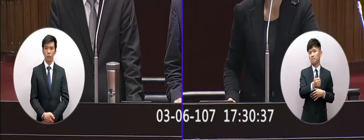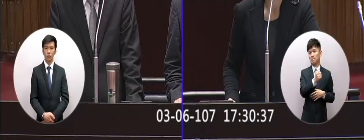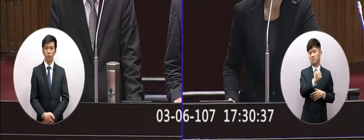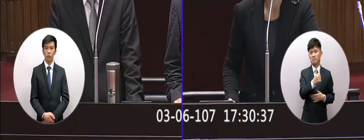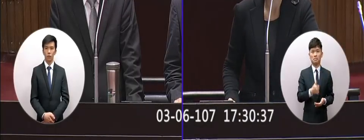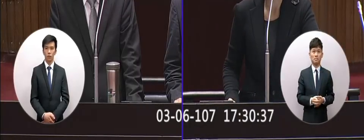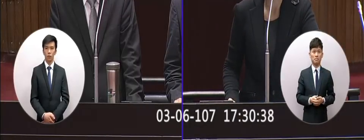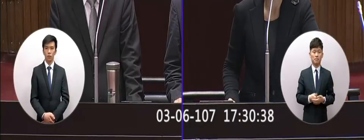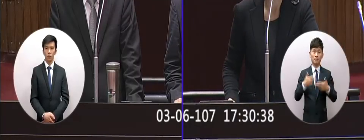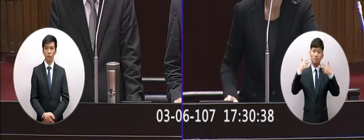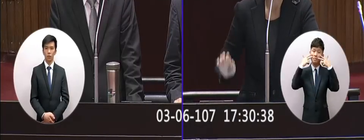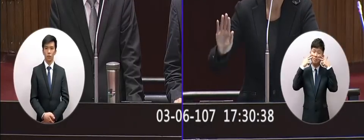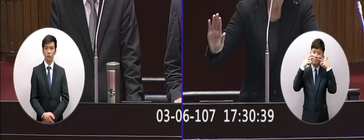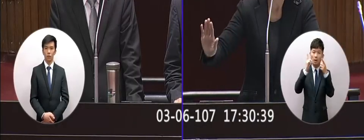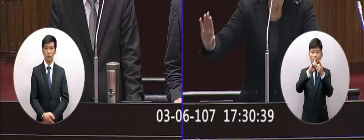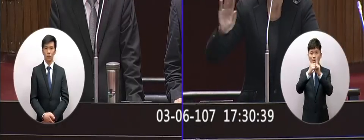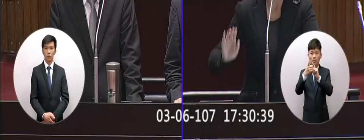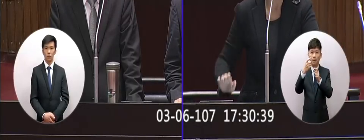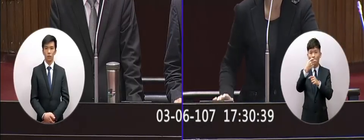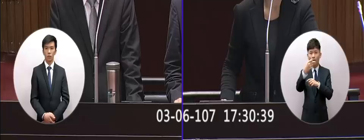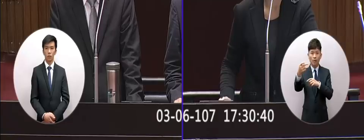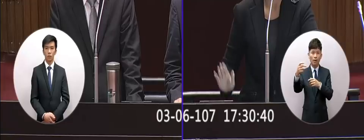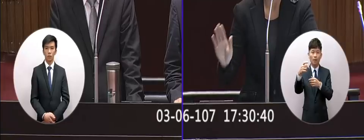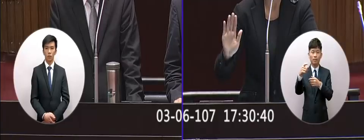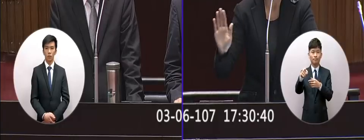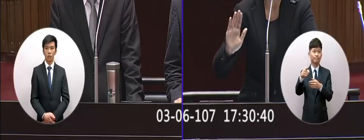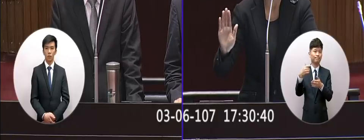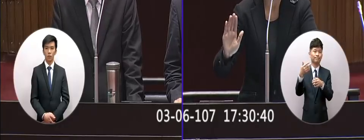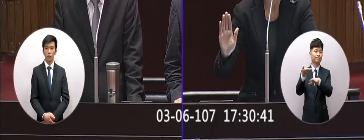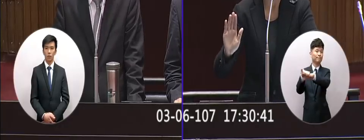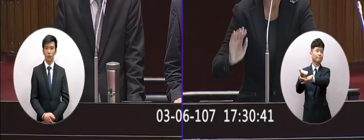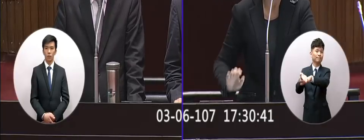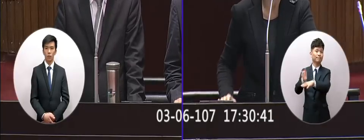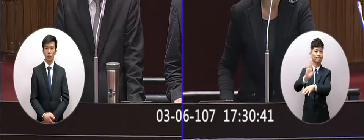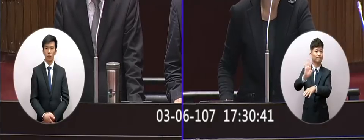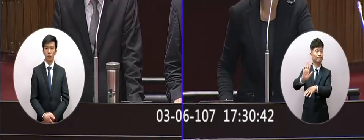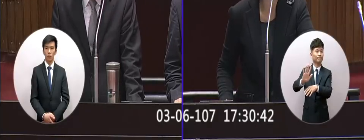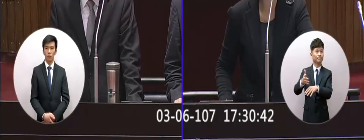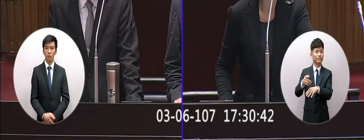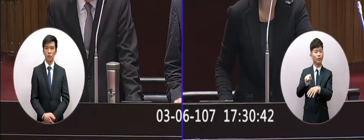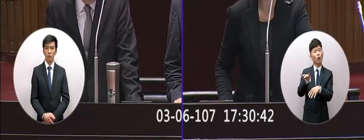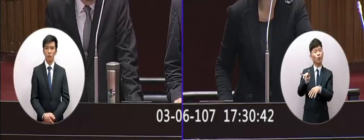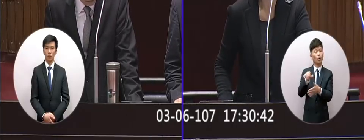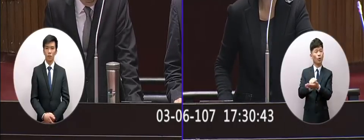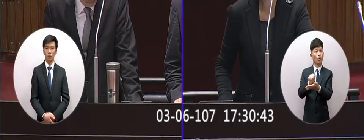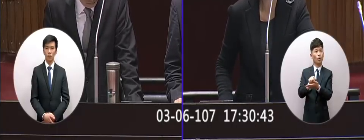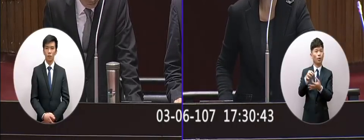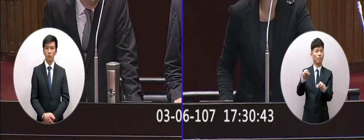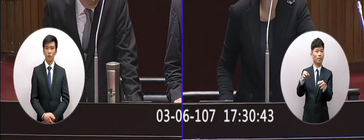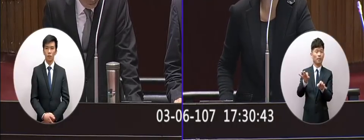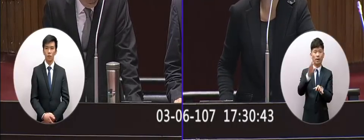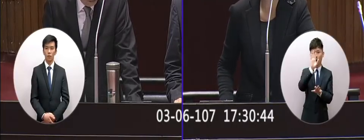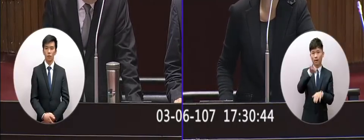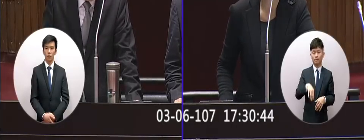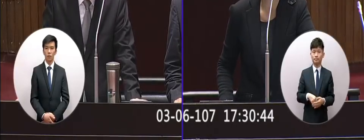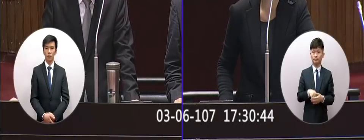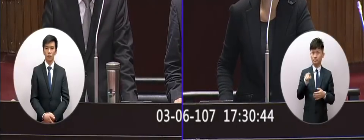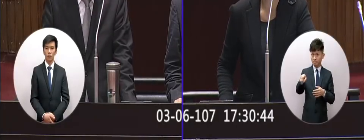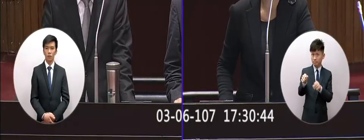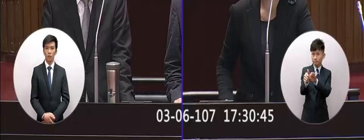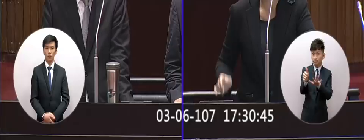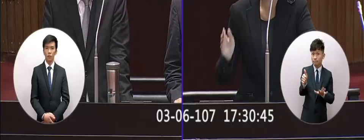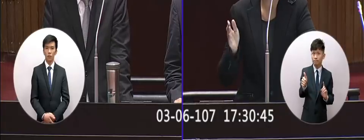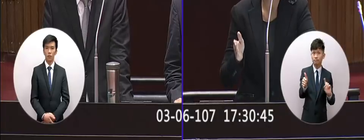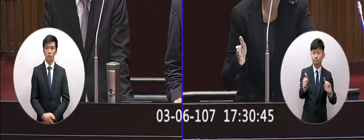棒，原住民的文字放在一边啊，放在一边意思意思就好。这样的结果导致什